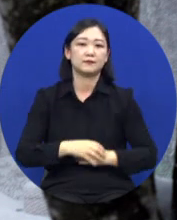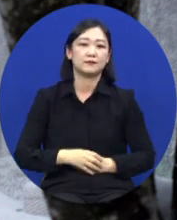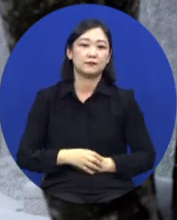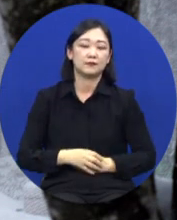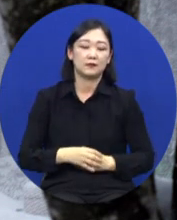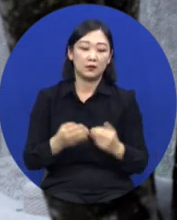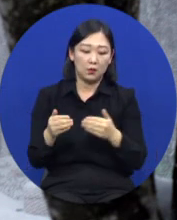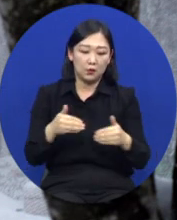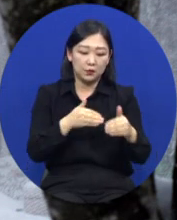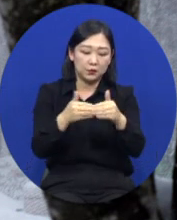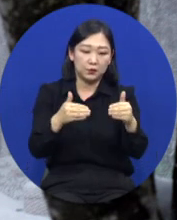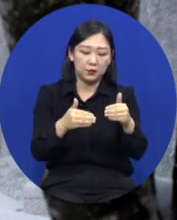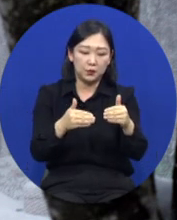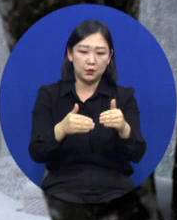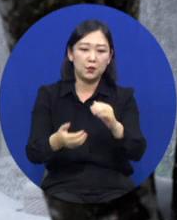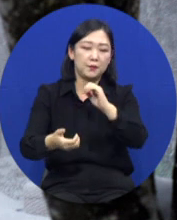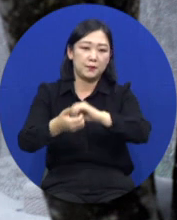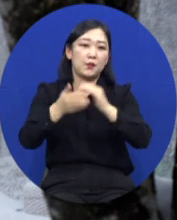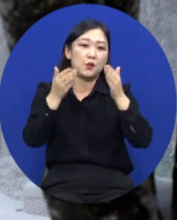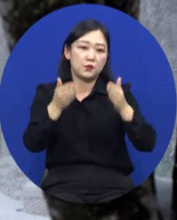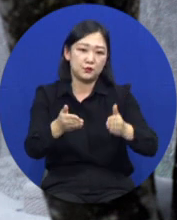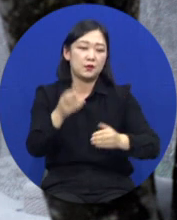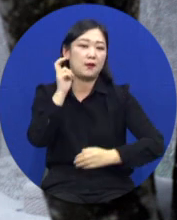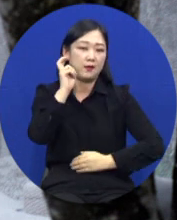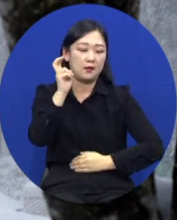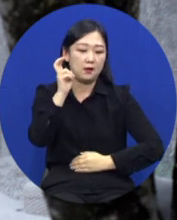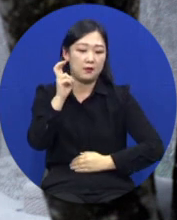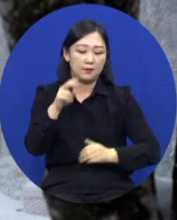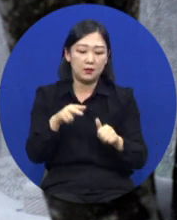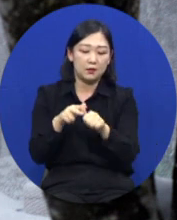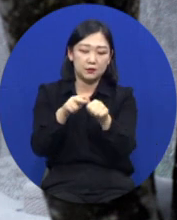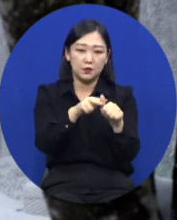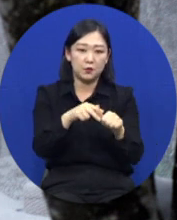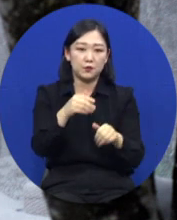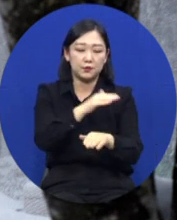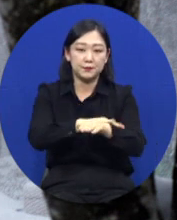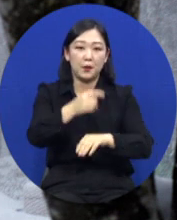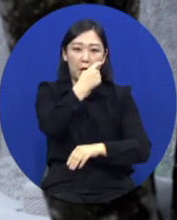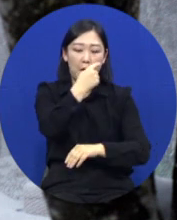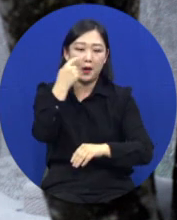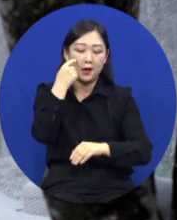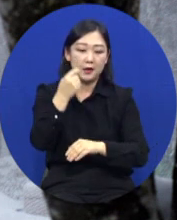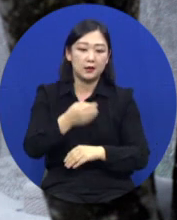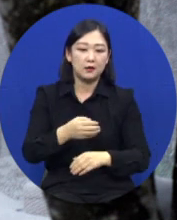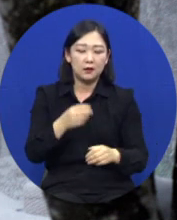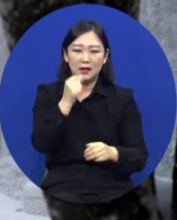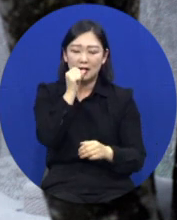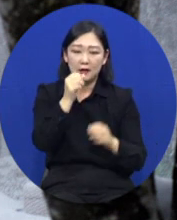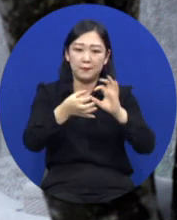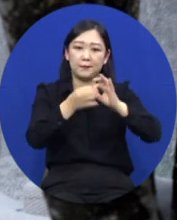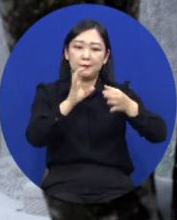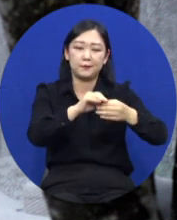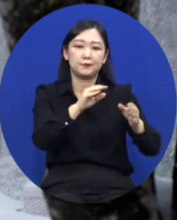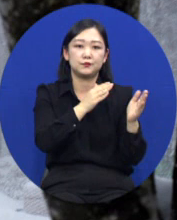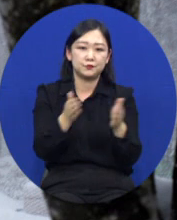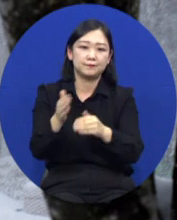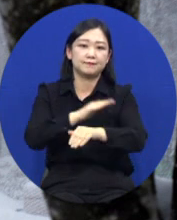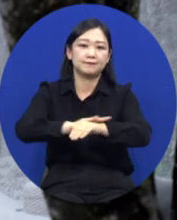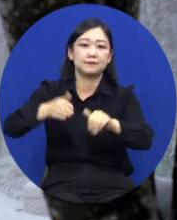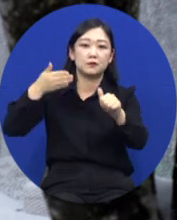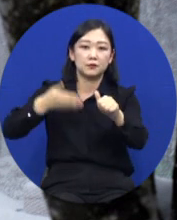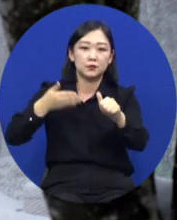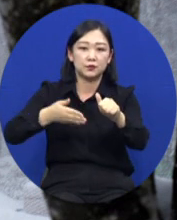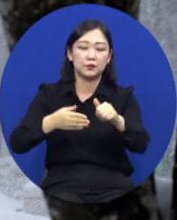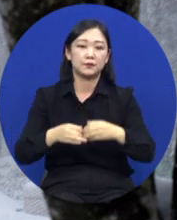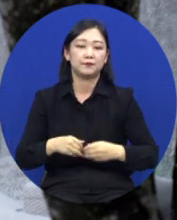상 간 도로는 도로 통제 부관이 예상됩니다 교통통제 상황 틈틈이 확인하시고요 이동 10월 동점골을 준비 하시기 바랍니다